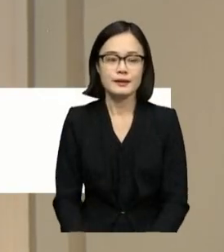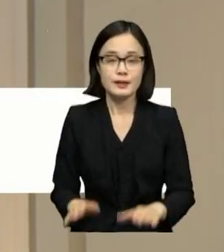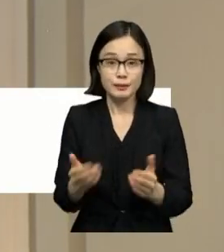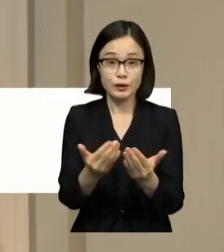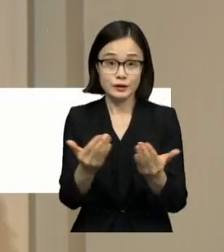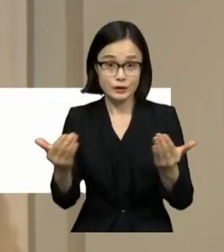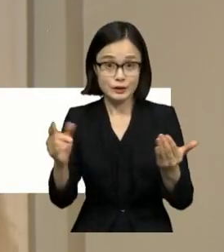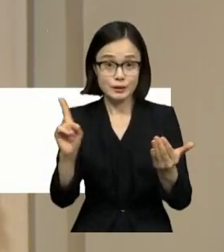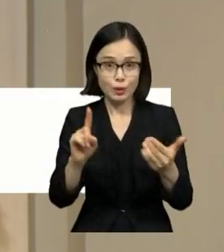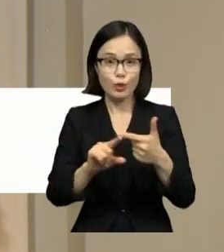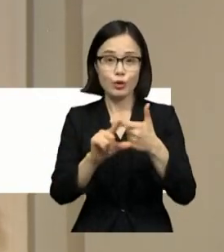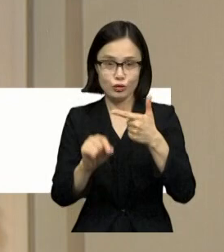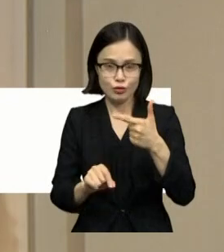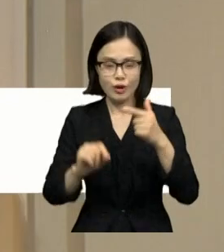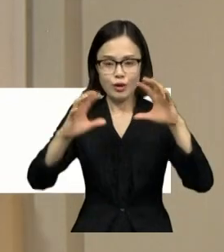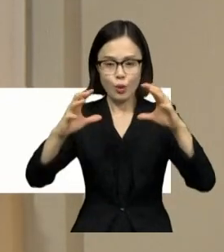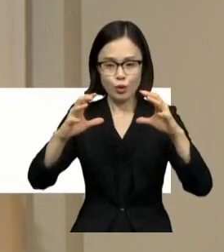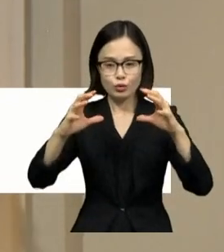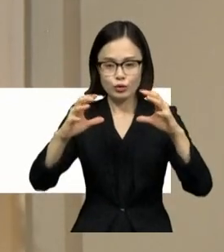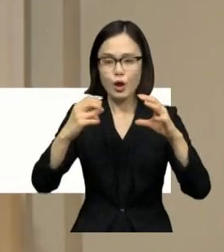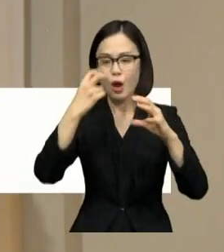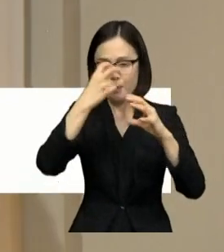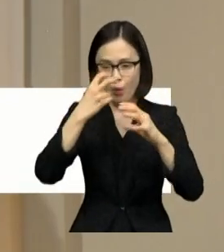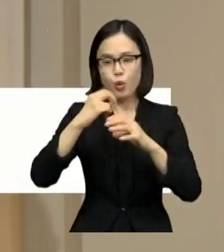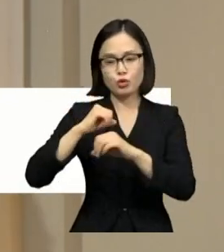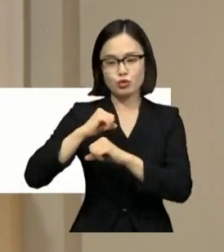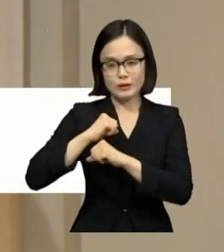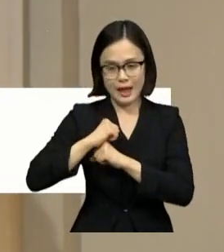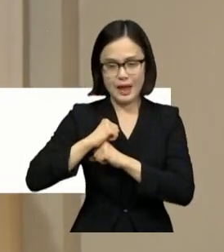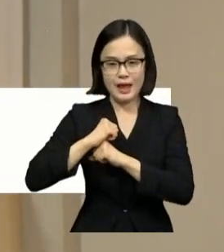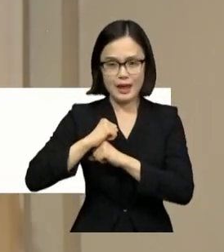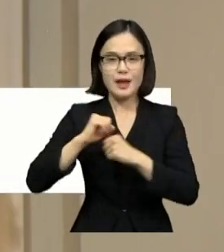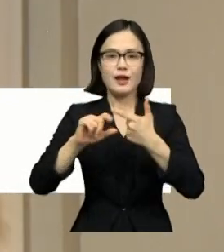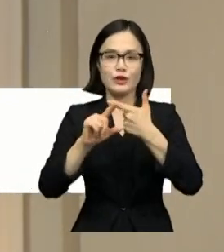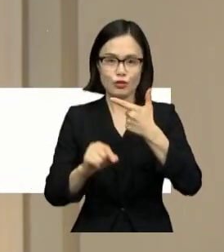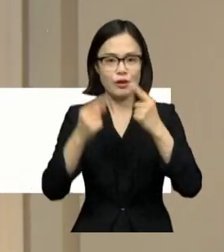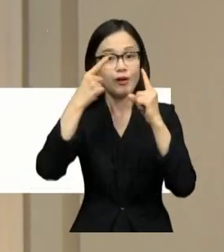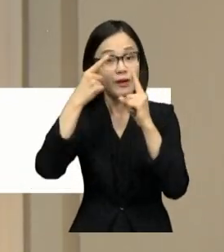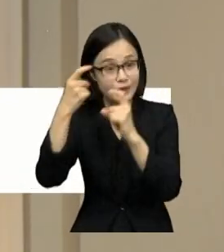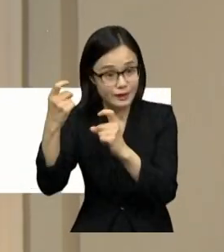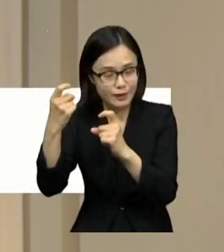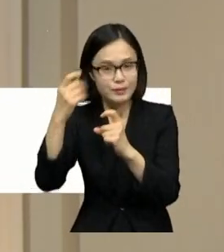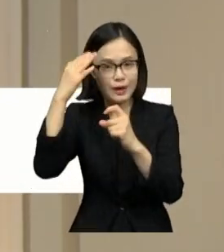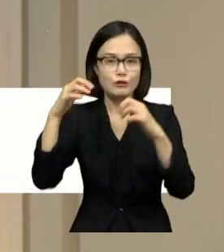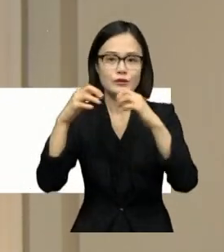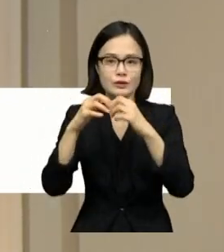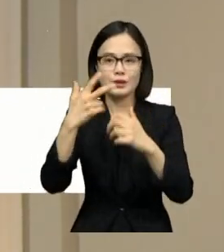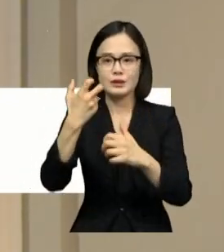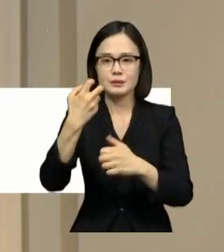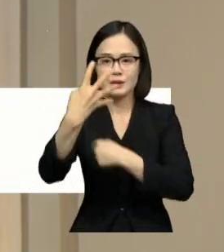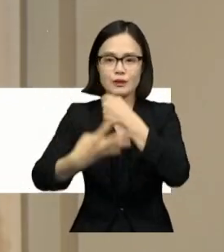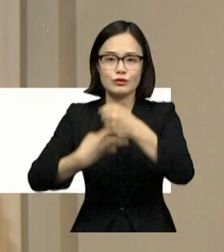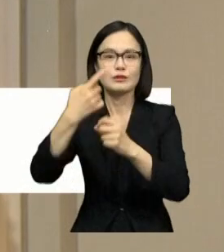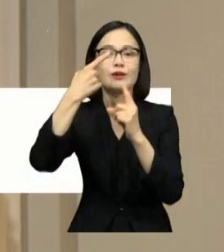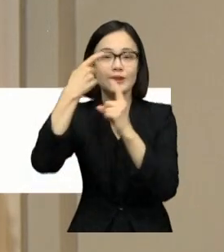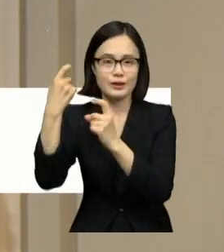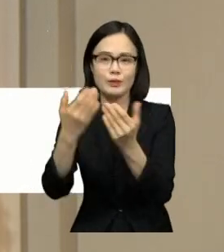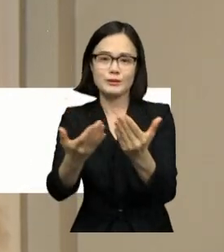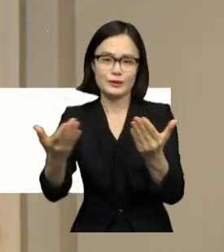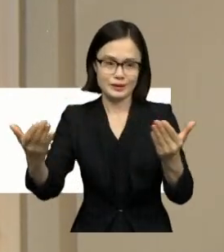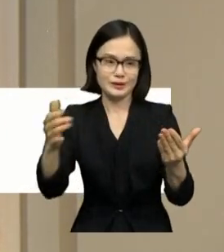호국보훈의 달 맞이 한국전쟁 발발 73주년을 맞이하여 된 전시로서 국방부 유해